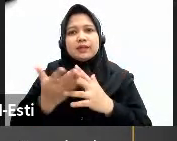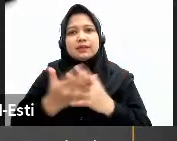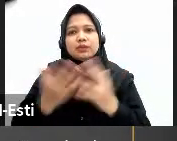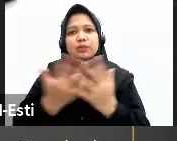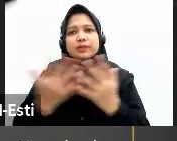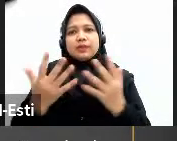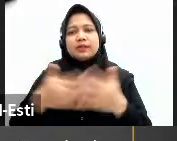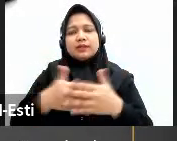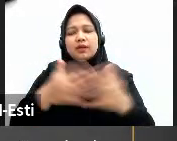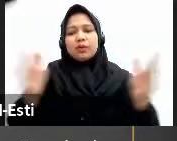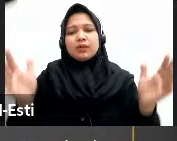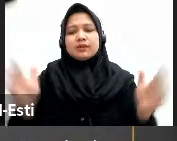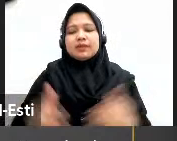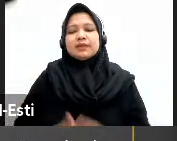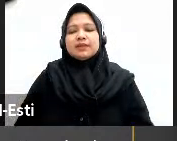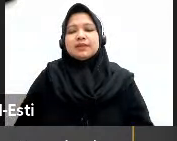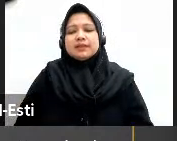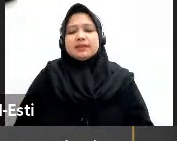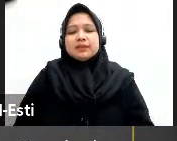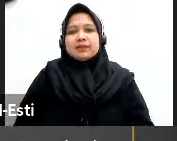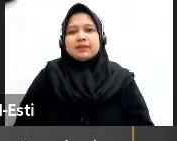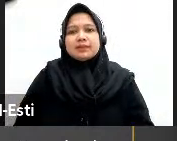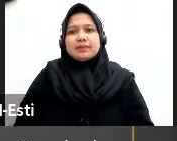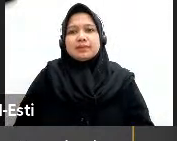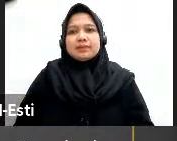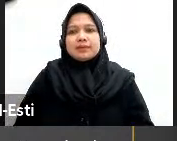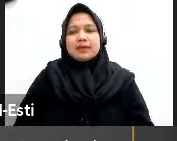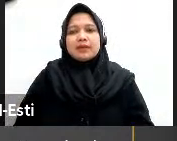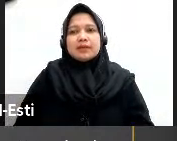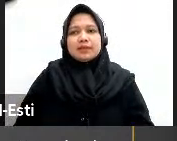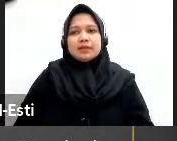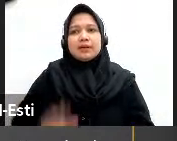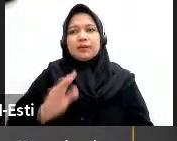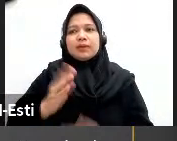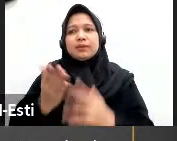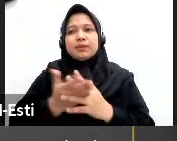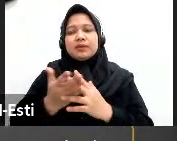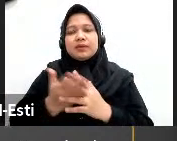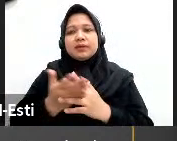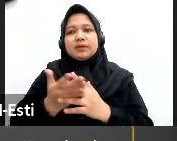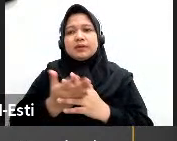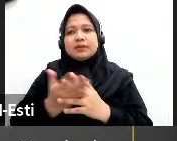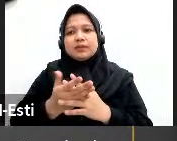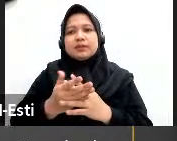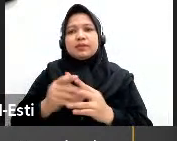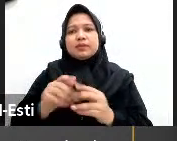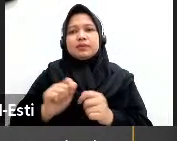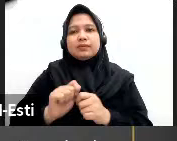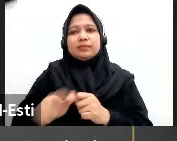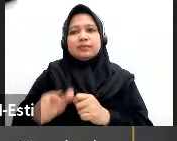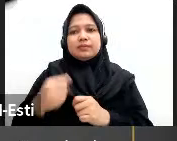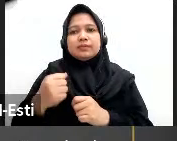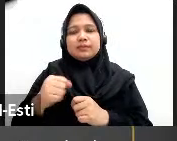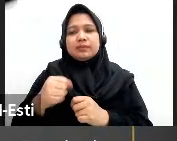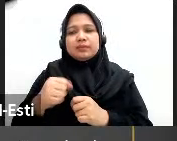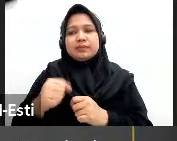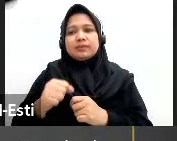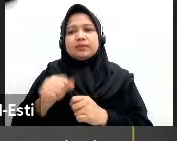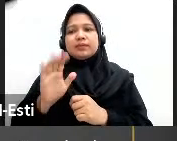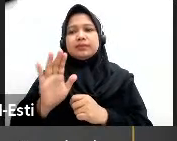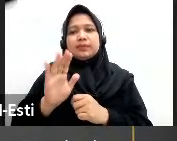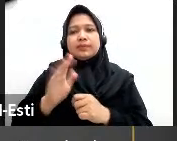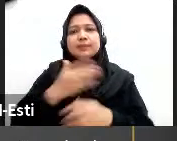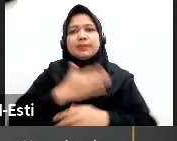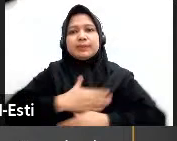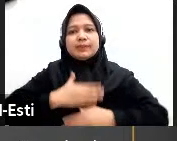itu jadi supaya bagi yang tidak memiliki akses terhadap payment system Ya itu bisa tetap bisa menikmati